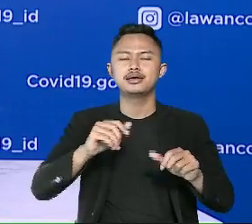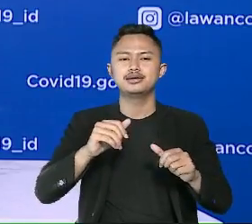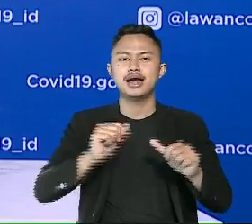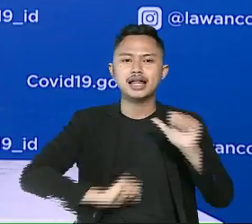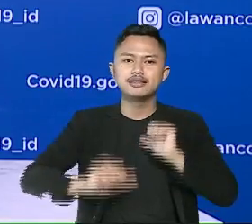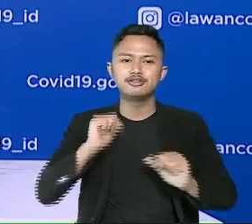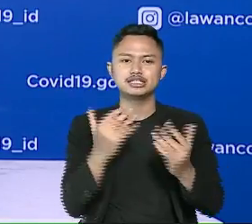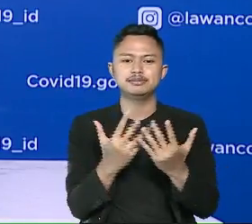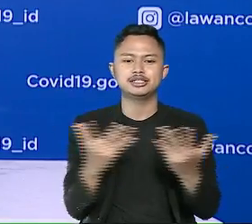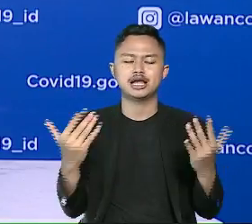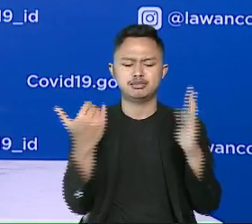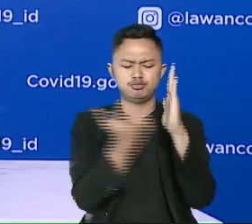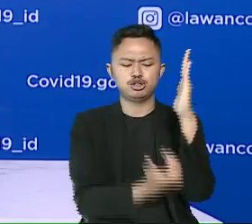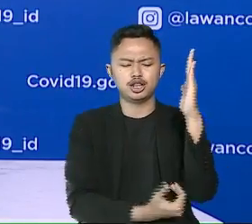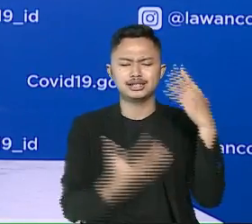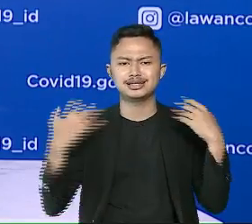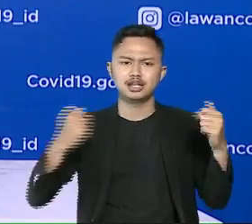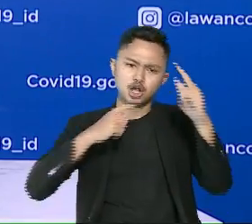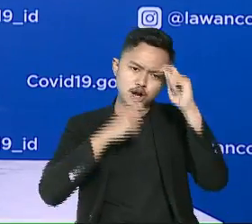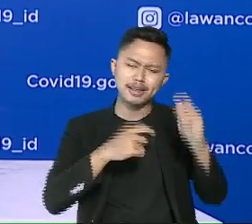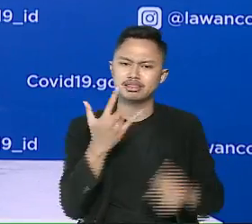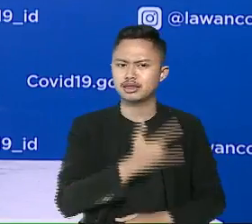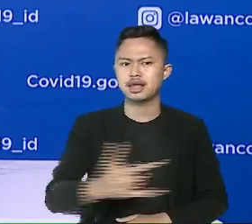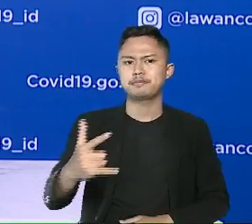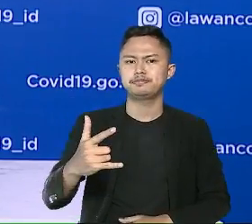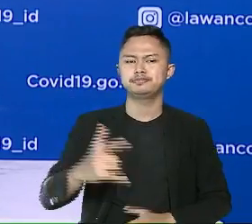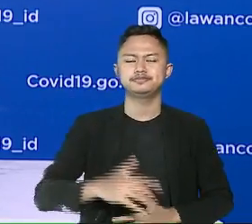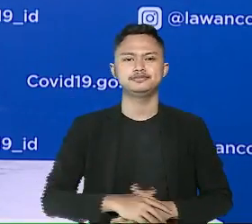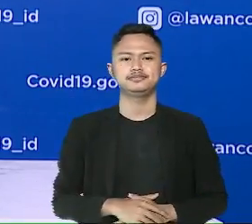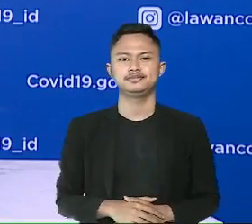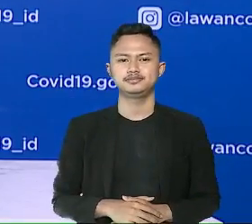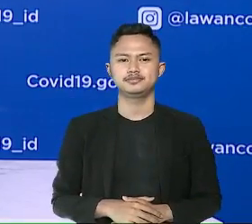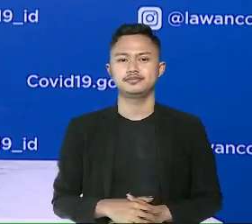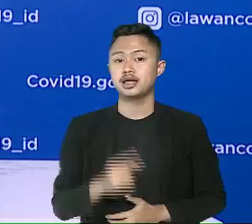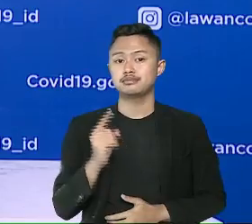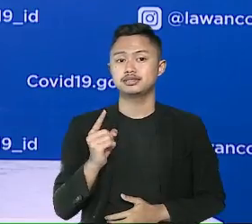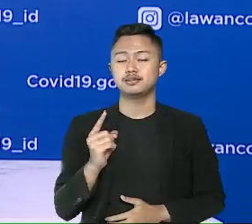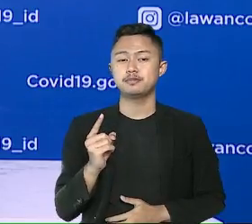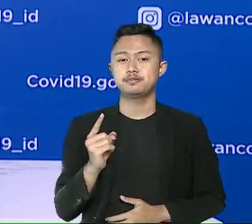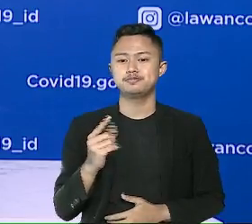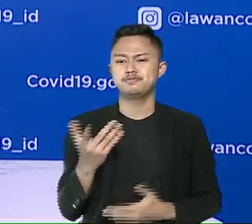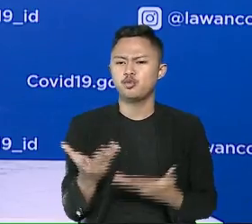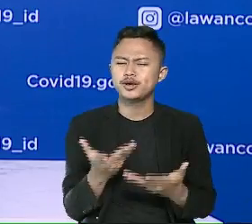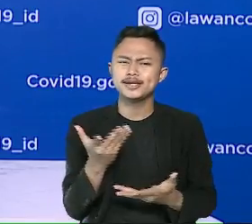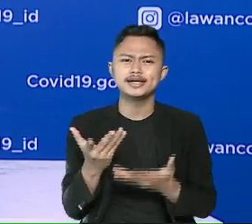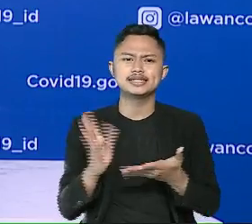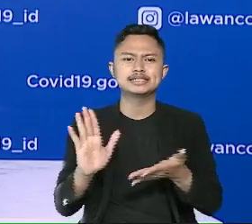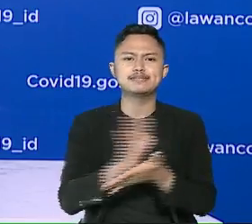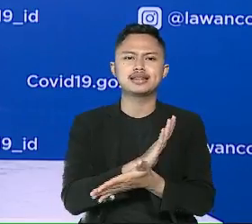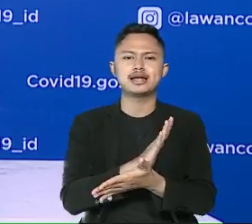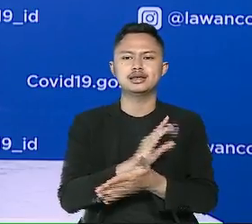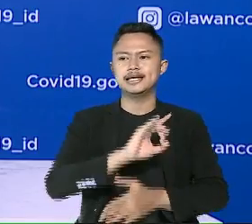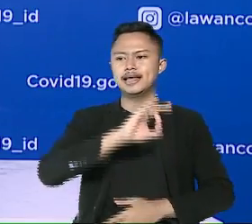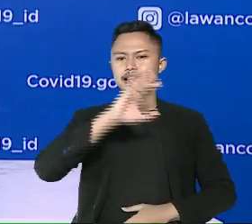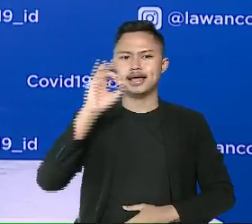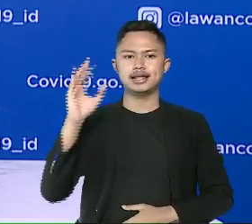menerapkan disiplin protokol kesehatan secara ekstra agar tidak membuka celah terjadinya